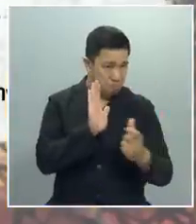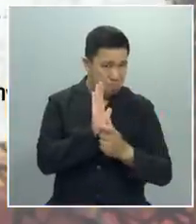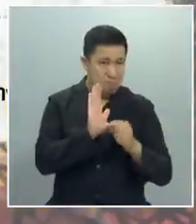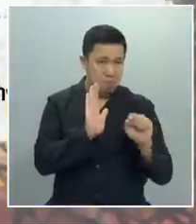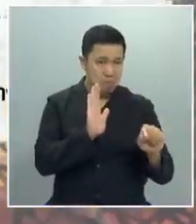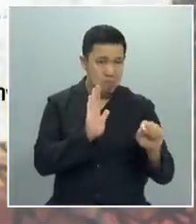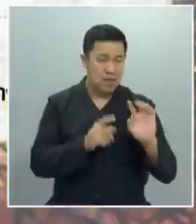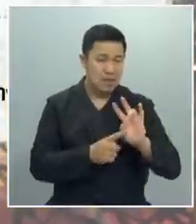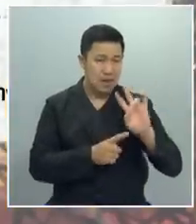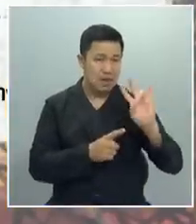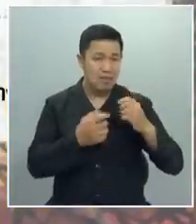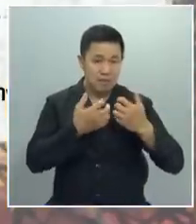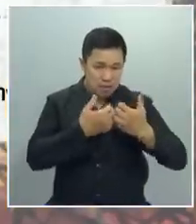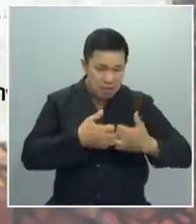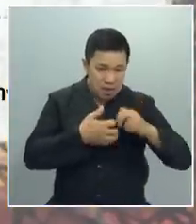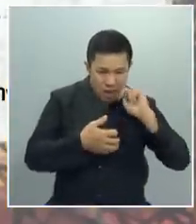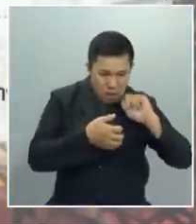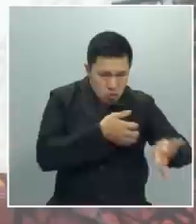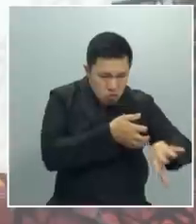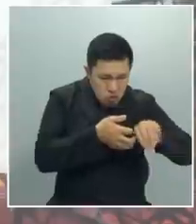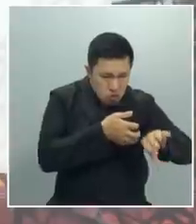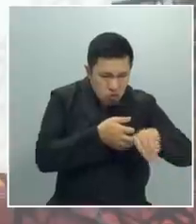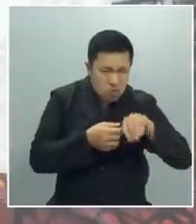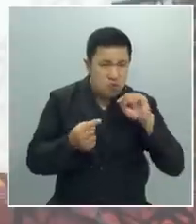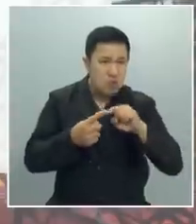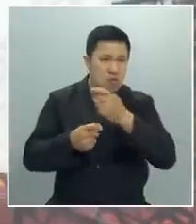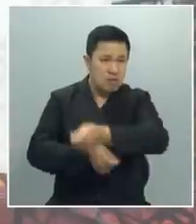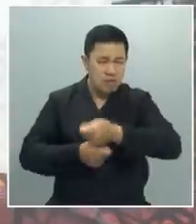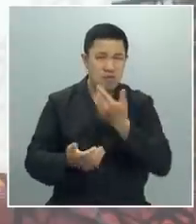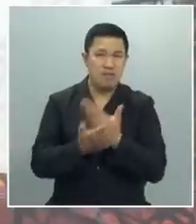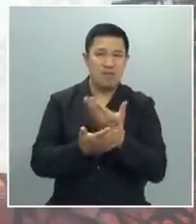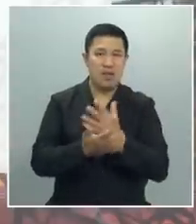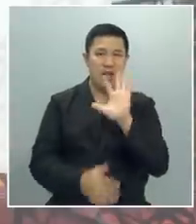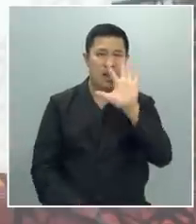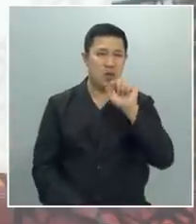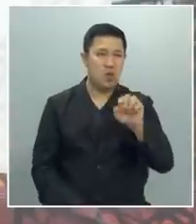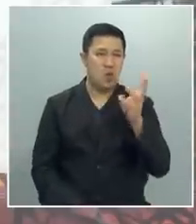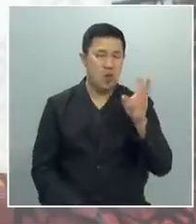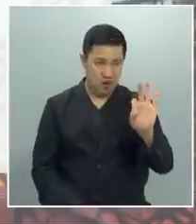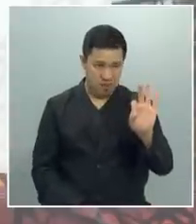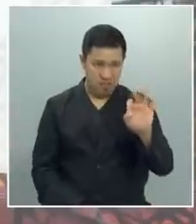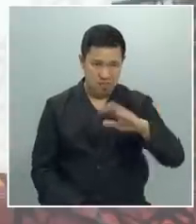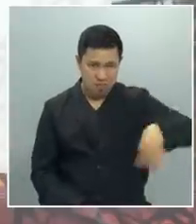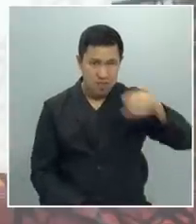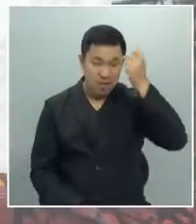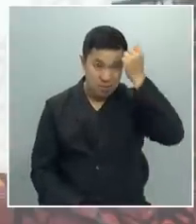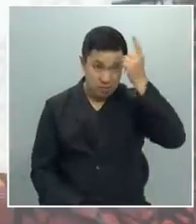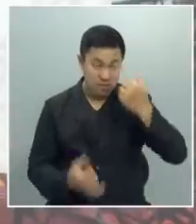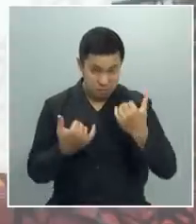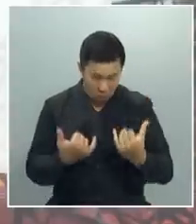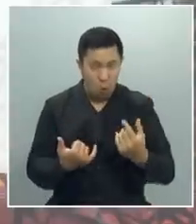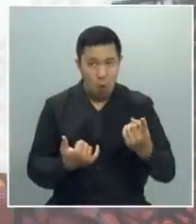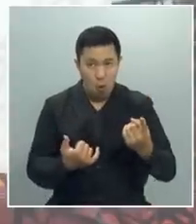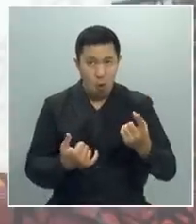ค่ะประเภทที่ 7สูบน้ำเพื่อการเกษตรและขอประเภทนี้ไว้ก็ 5บาท 69บาทตรงนี้ตรงกันและประเด็นนี้เป็นประเด็นใหญ่